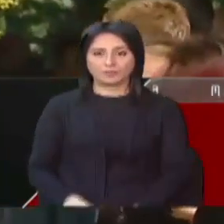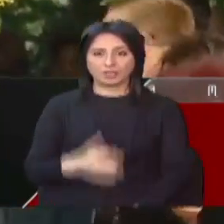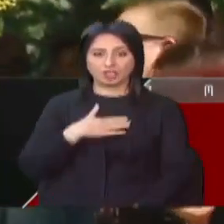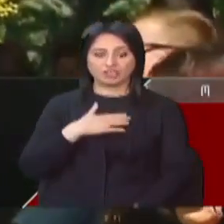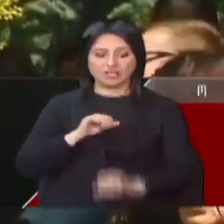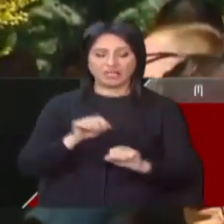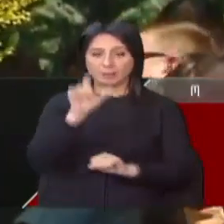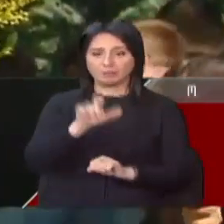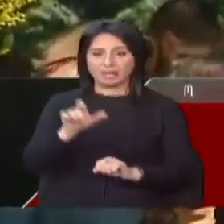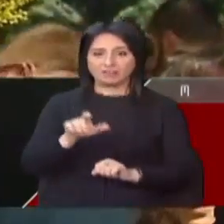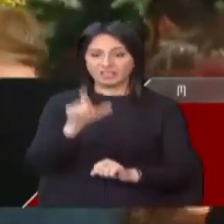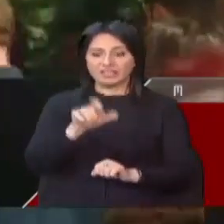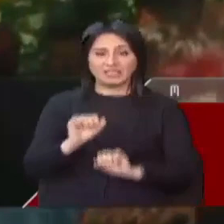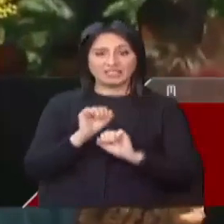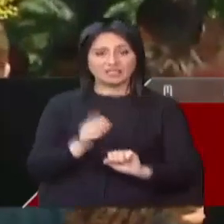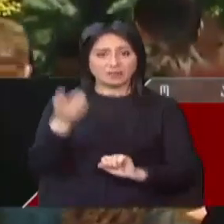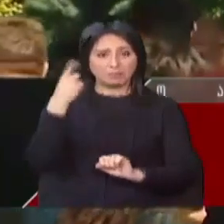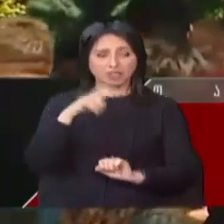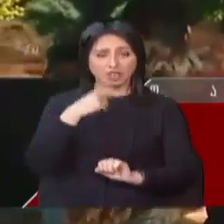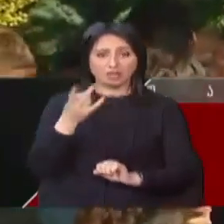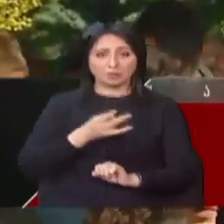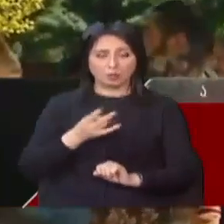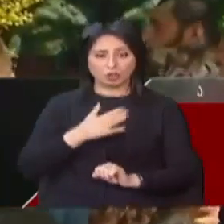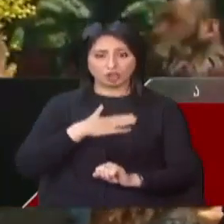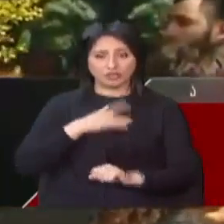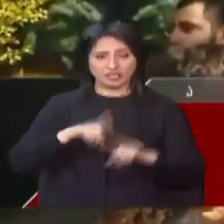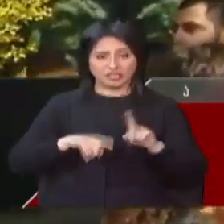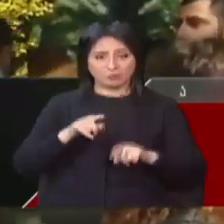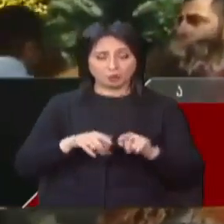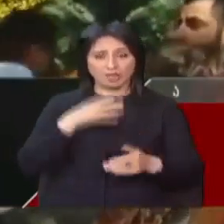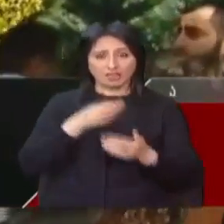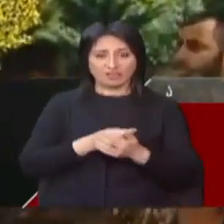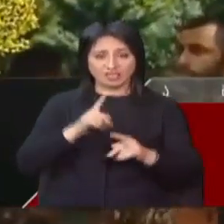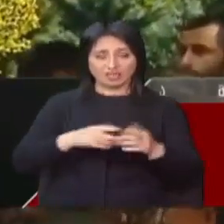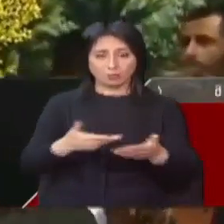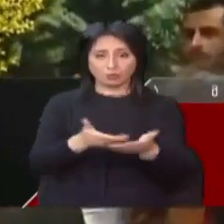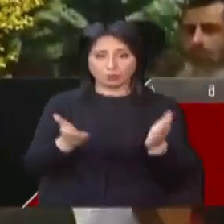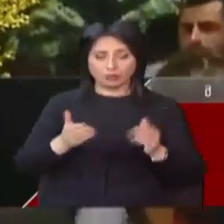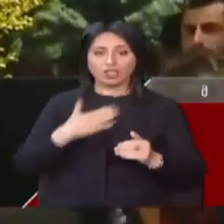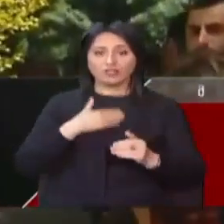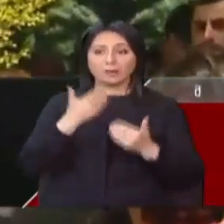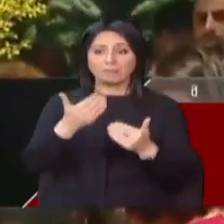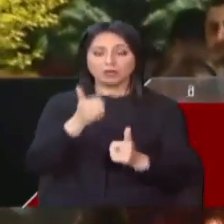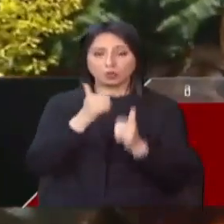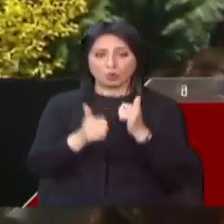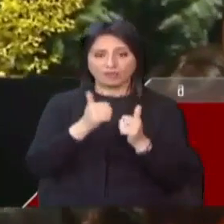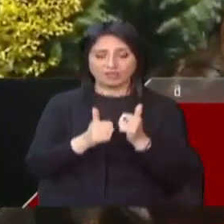ჩვენს გმირებზე, ისინი იცავდნენ მაშინ, რა თქმა უნდა, ჩვენ სამშობლოს, თავიან სამშობლოს და ჩვენ მათ